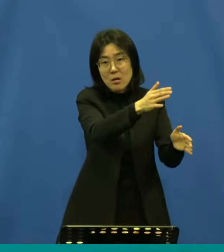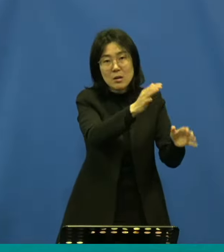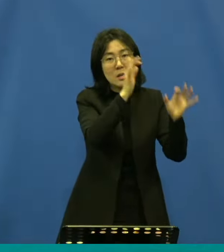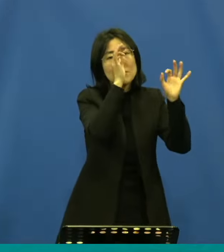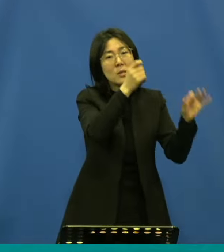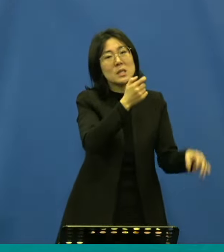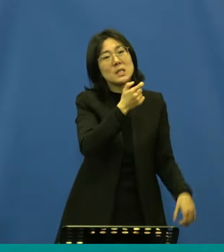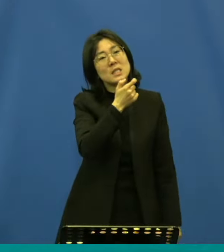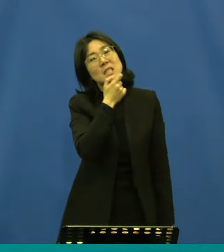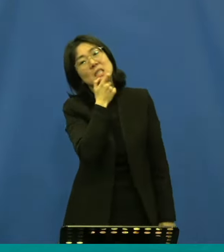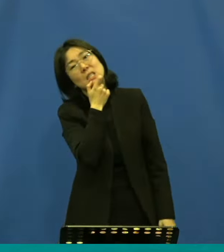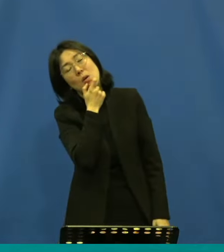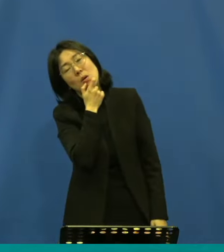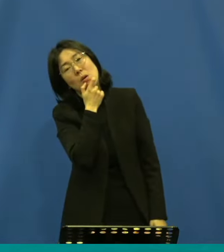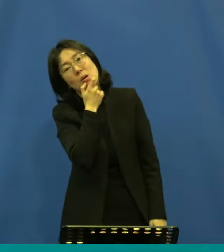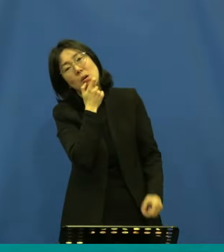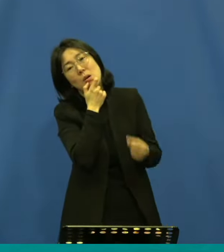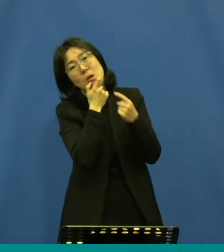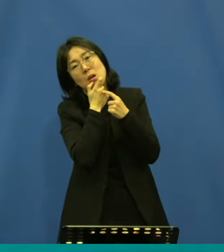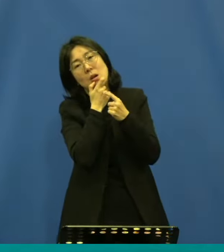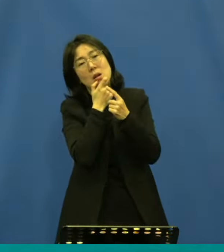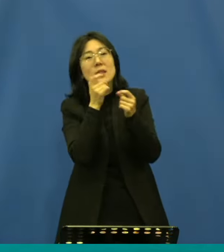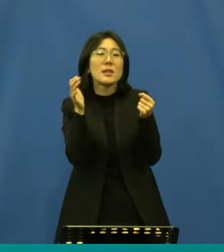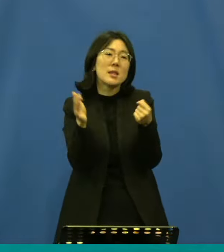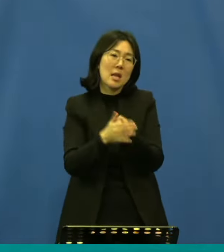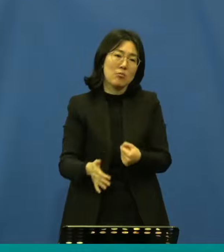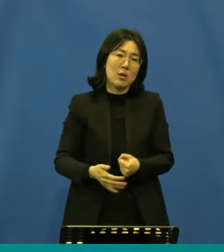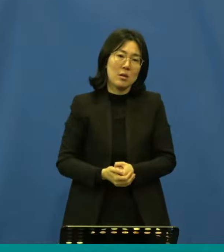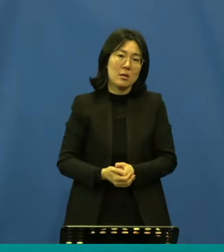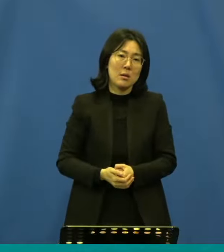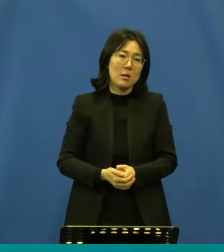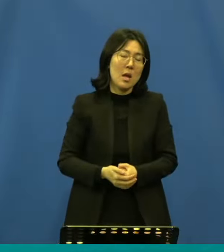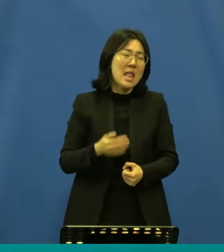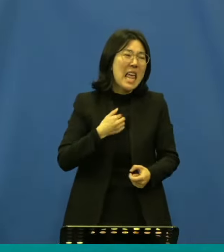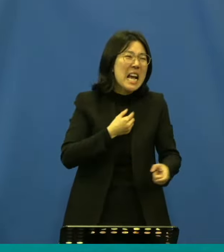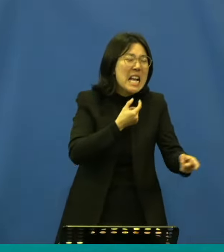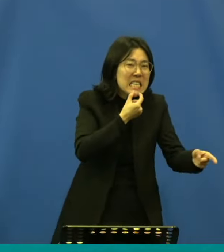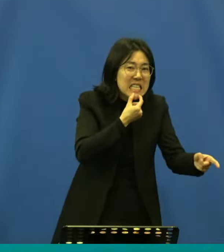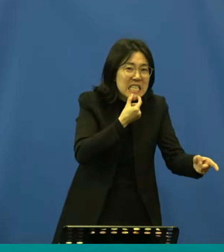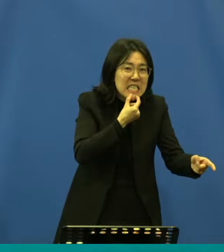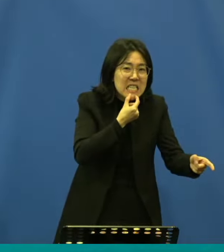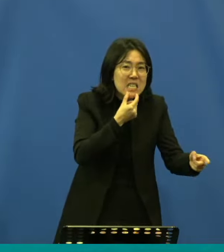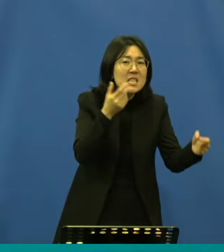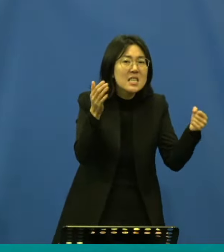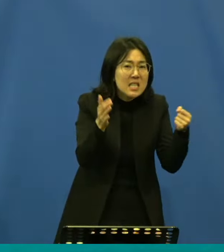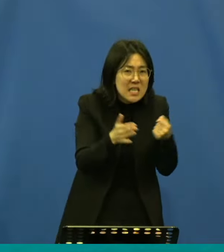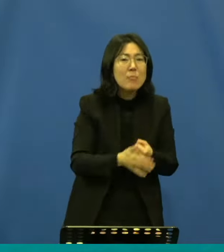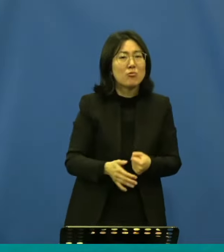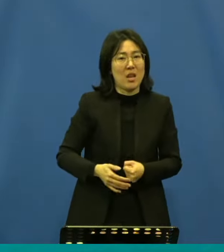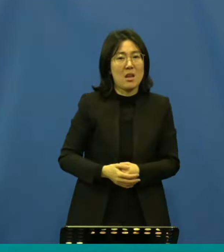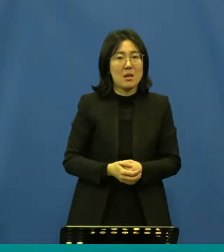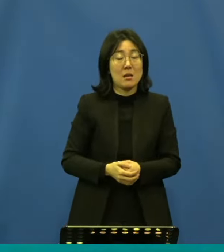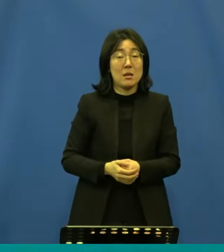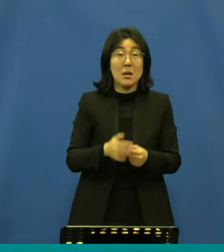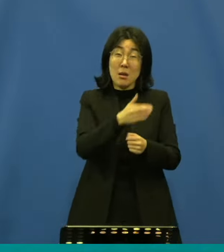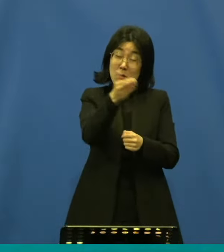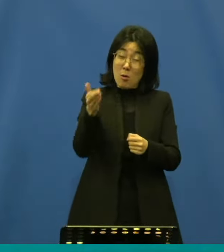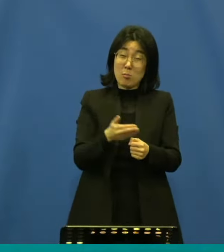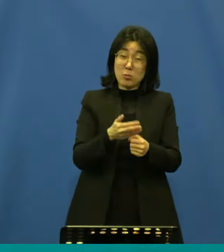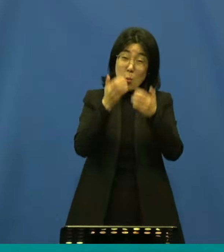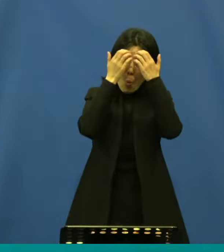고통스러운 상황에 빠졌을 때, 부딪혔을 때 사람들이 가지는 기본적인